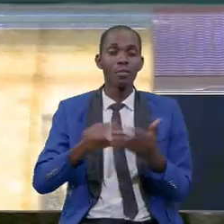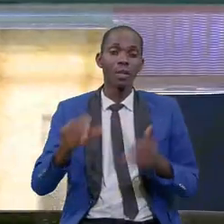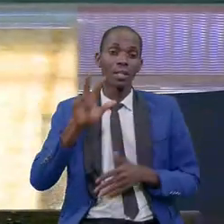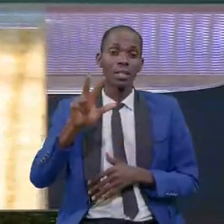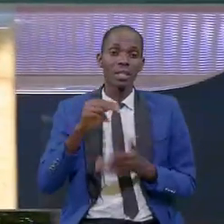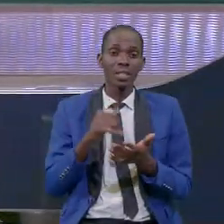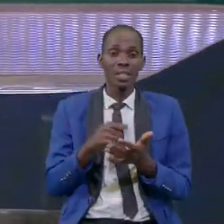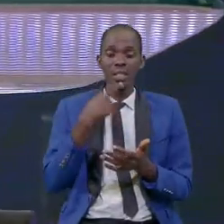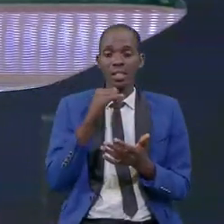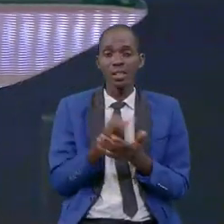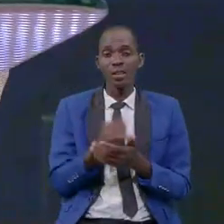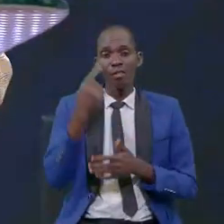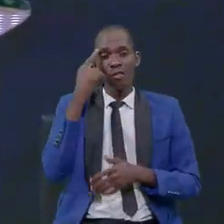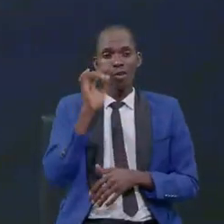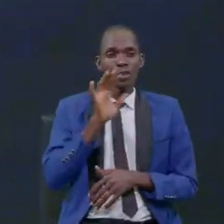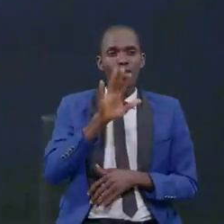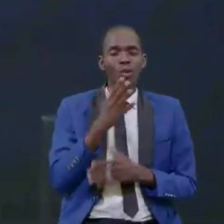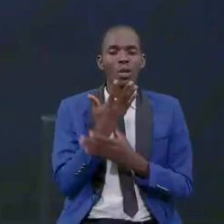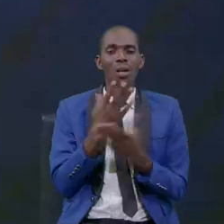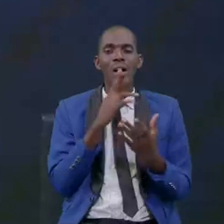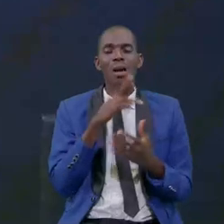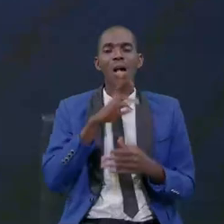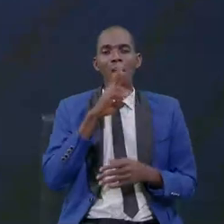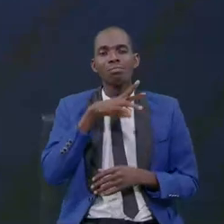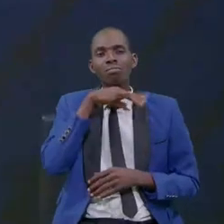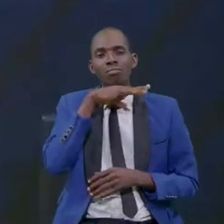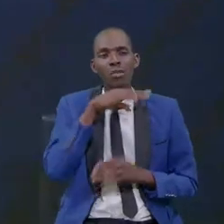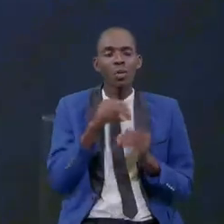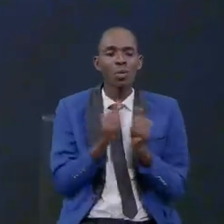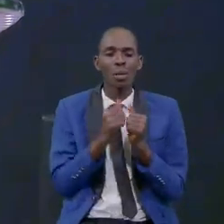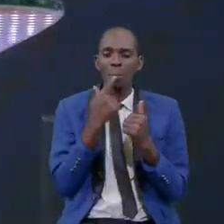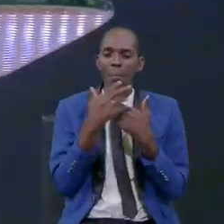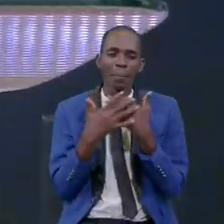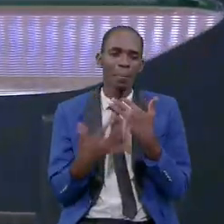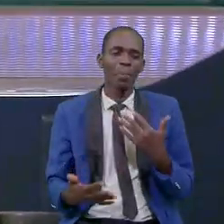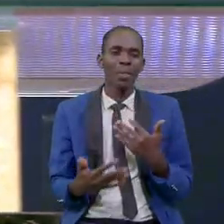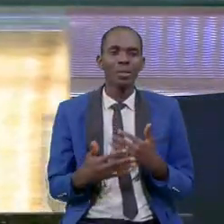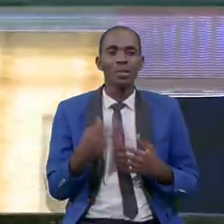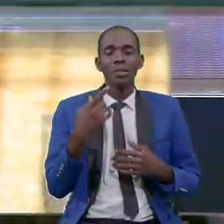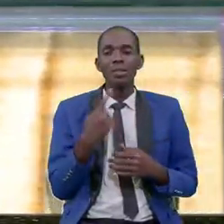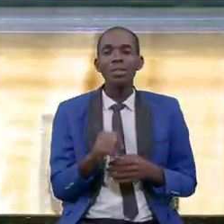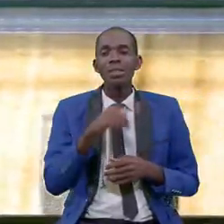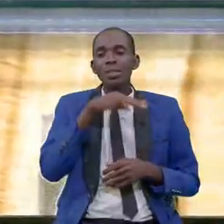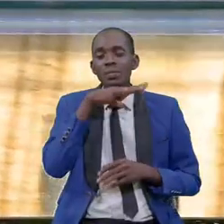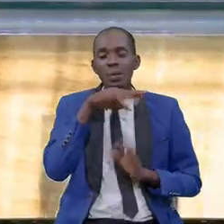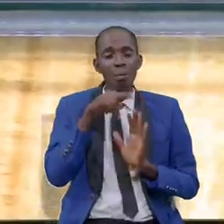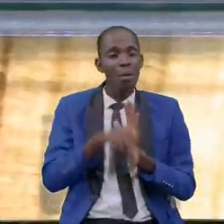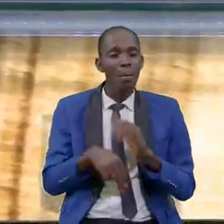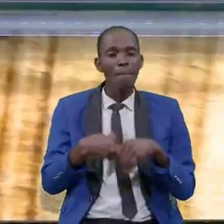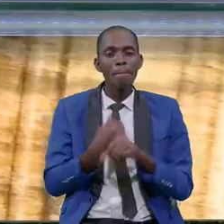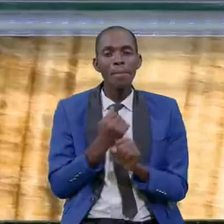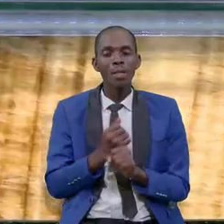dit, « Car vos mains sont souillées de sang. » La